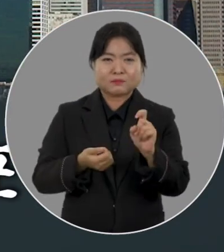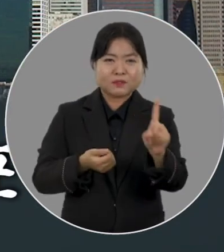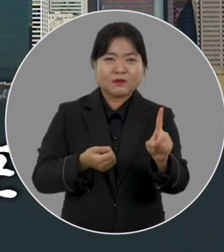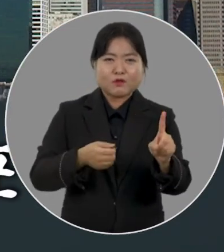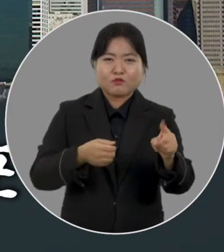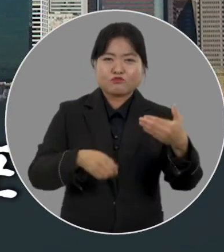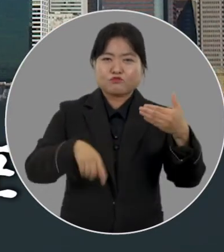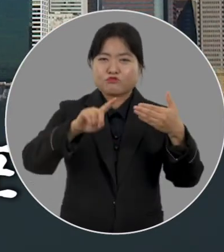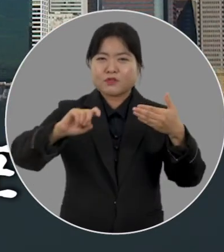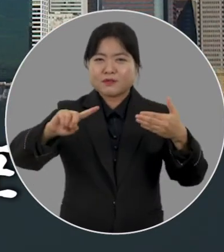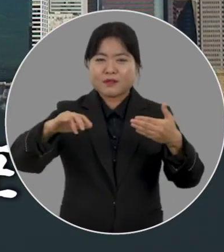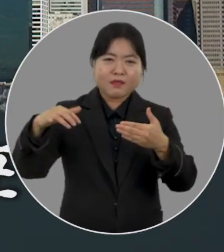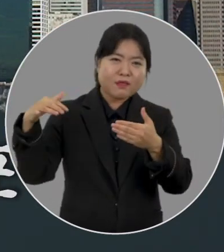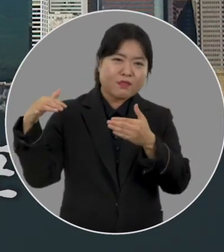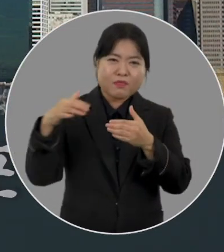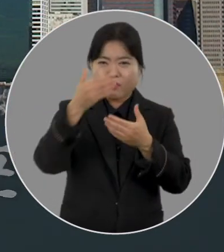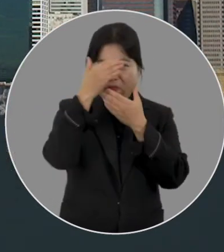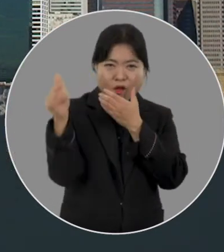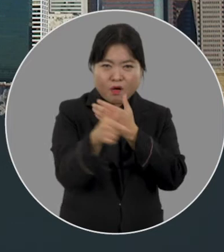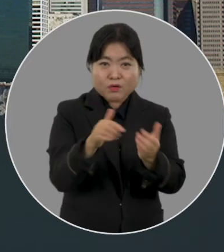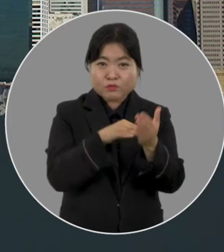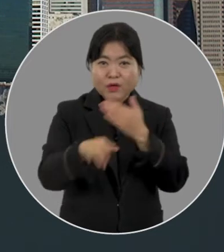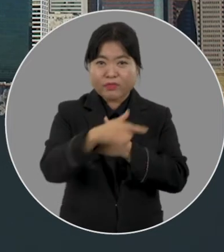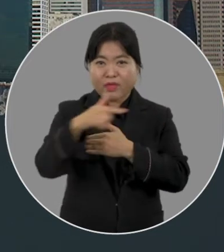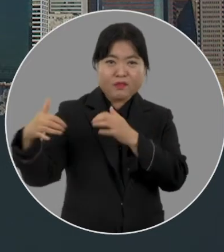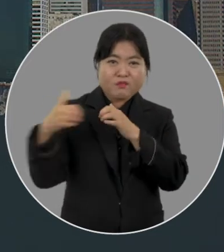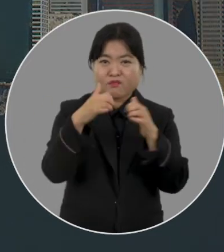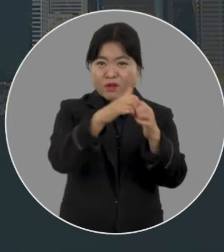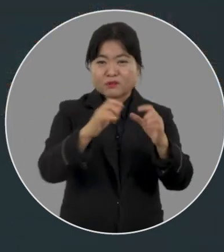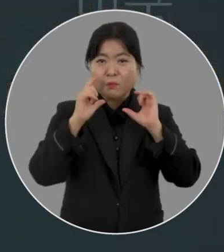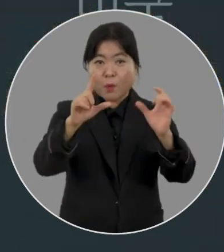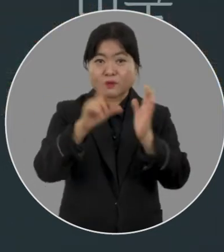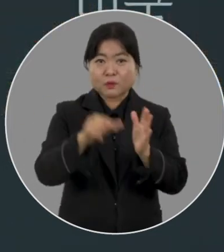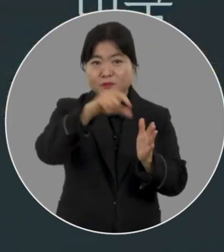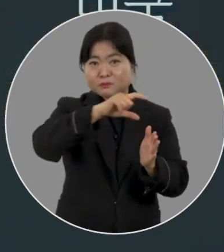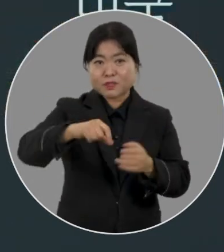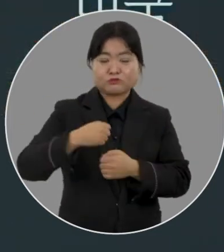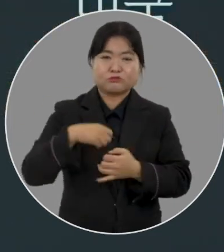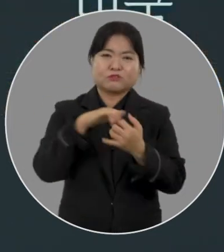9.11 테러 이후에 대테러 전쟁을 선포할 때도 항상 십자군 전쟁을 얘기를